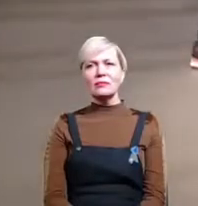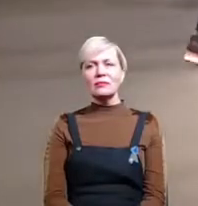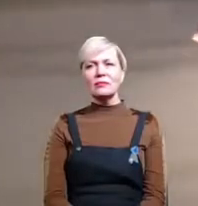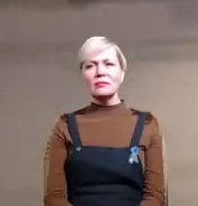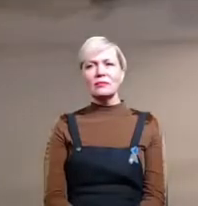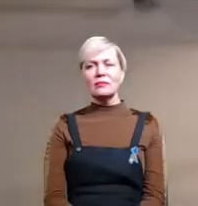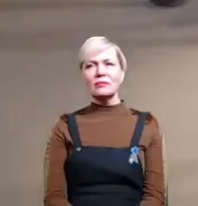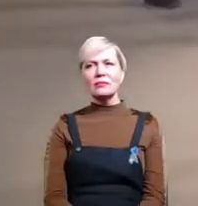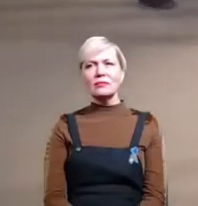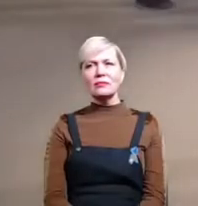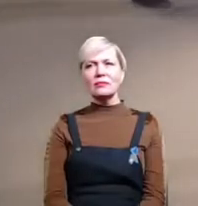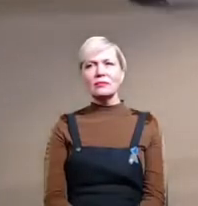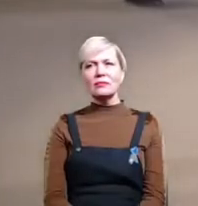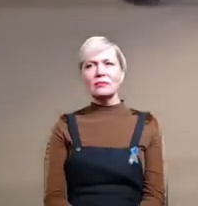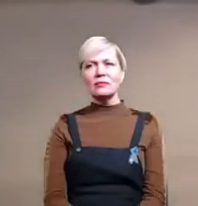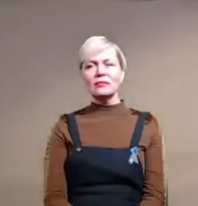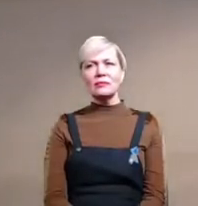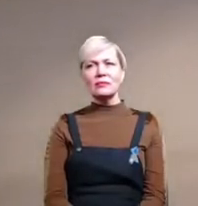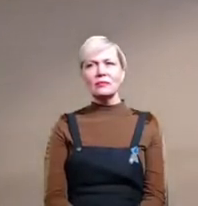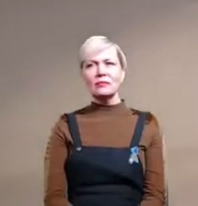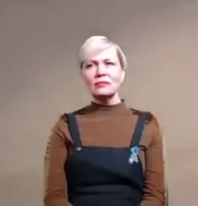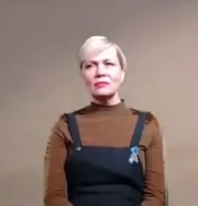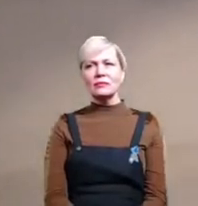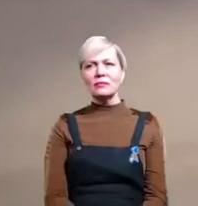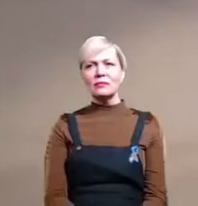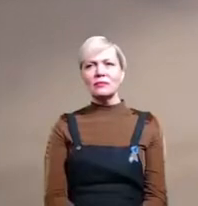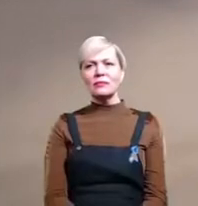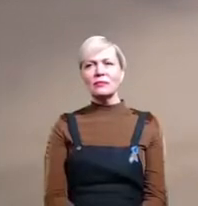На «Вуле вукуше авек муа сесуа».